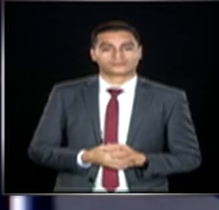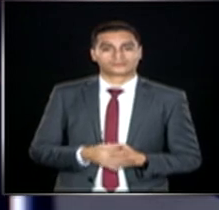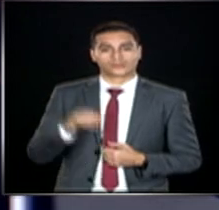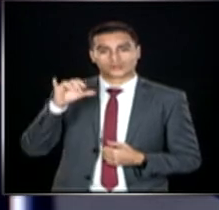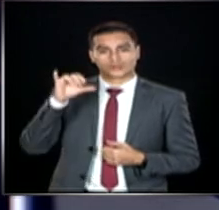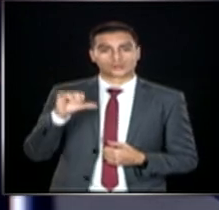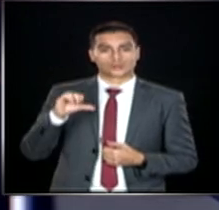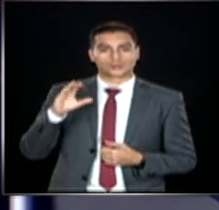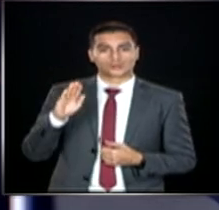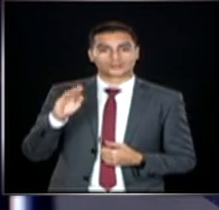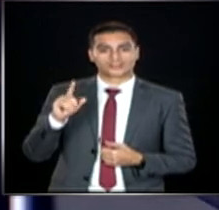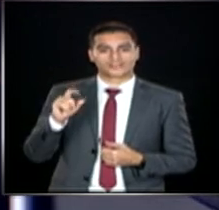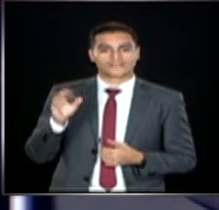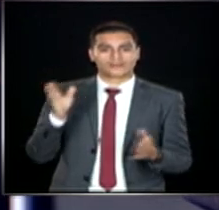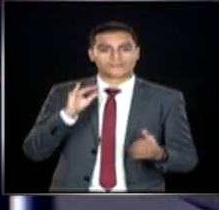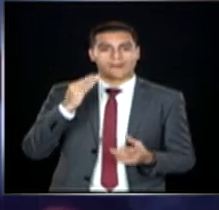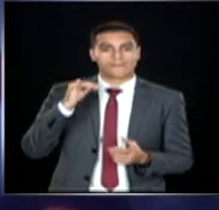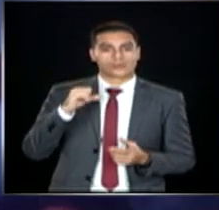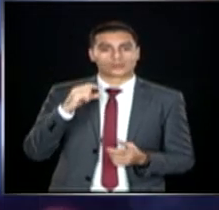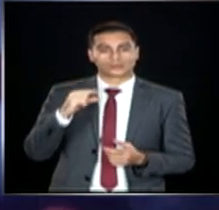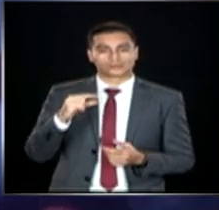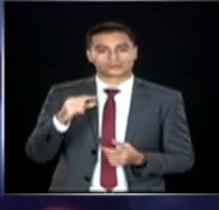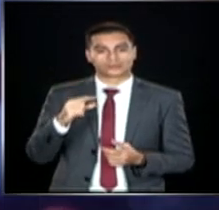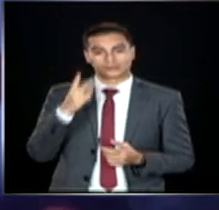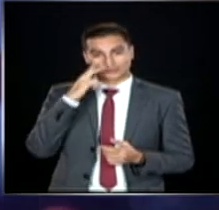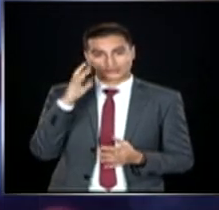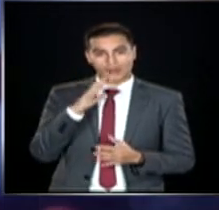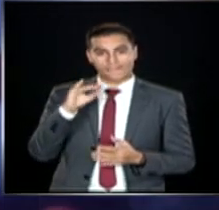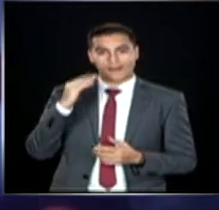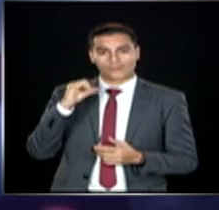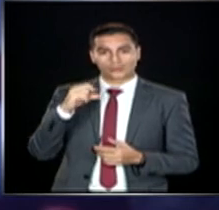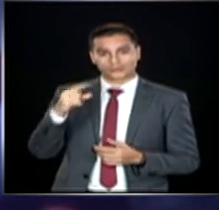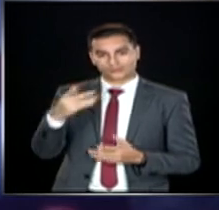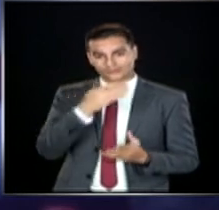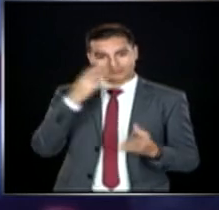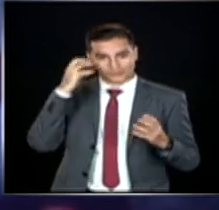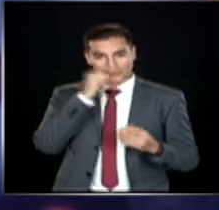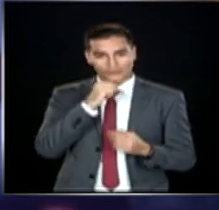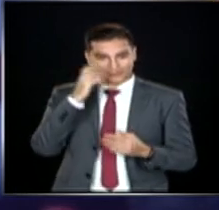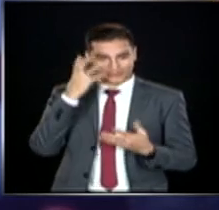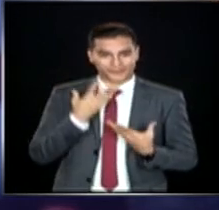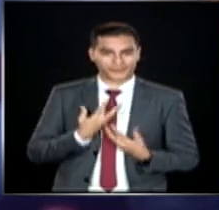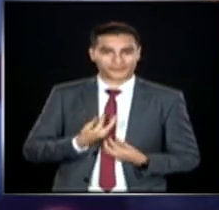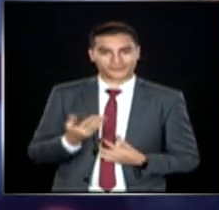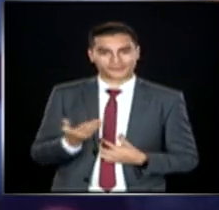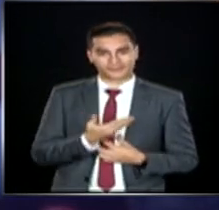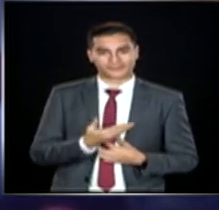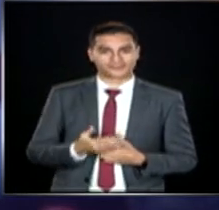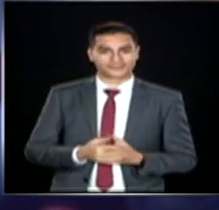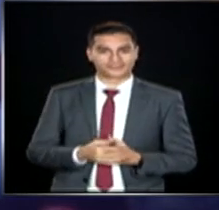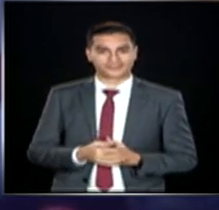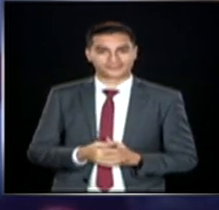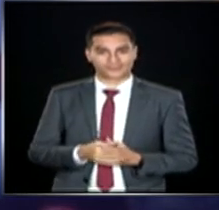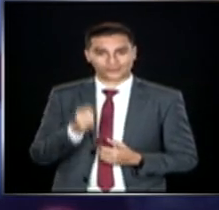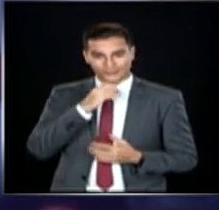يوسف ومحمود، محمود ويوسف، شكلك كده محمود عايز تروح تسمع أغنية. تمام. إيه رأيك؟ تمام. روح